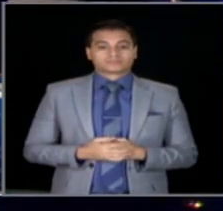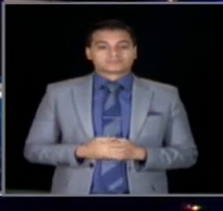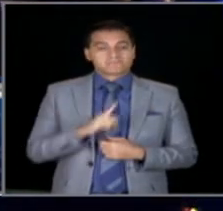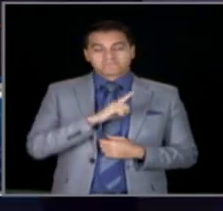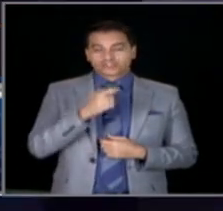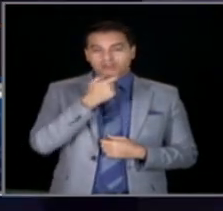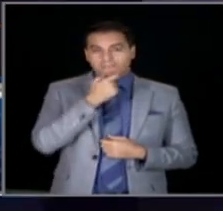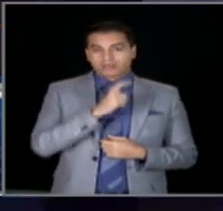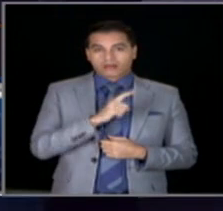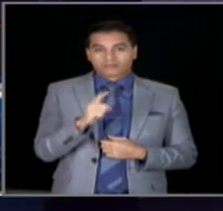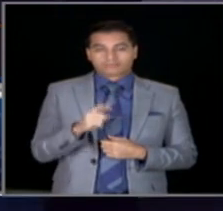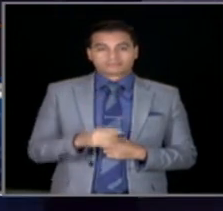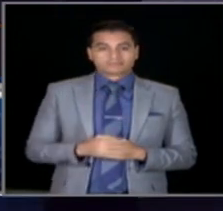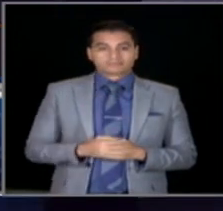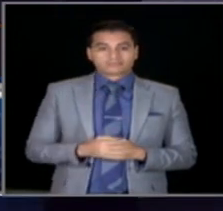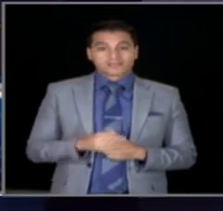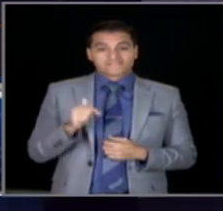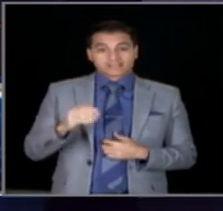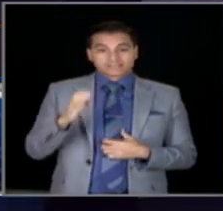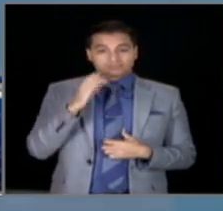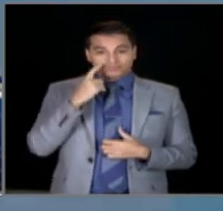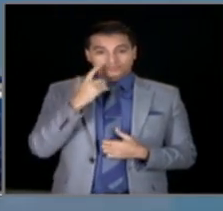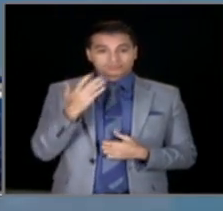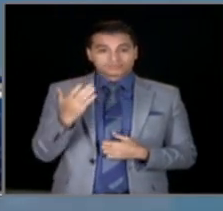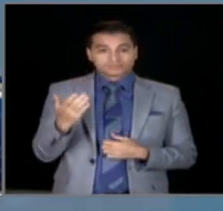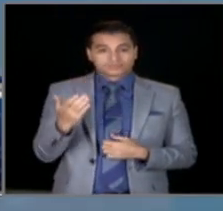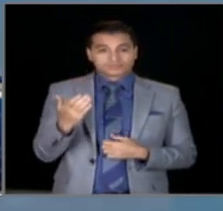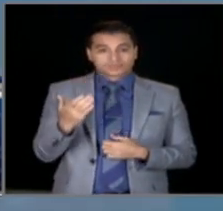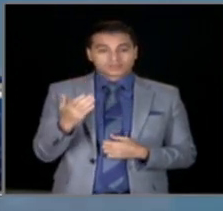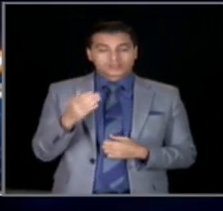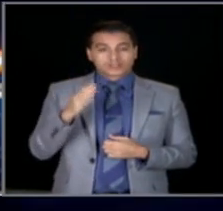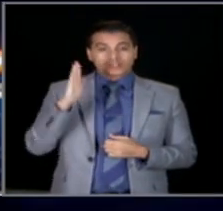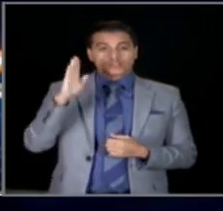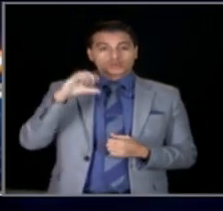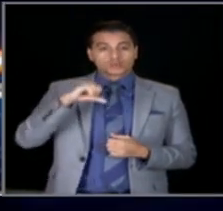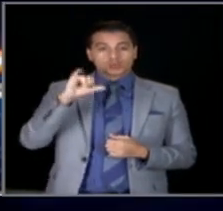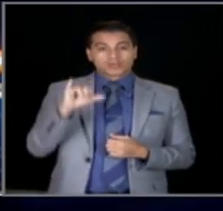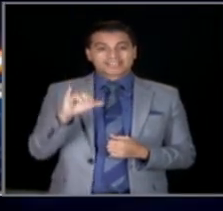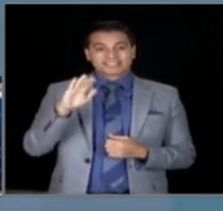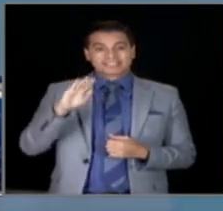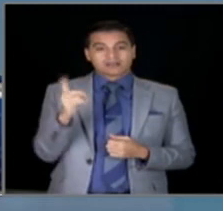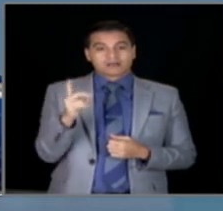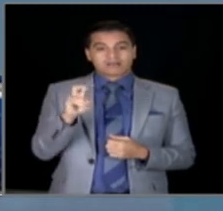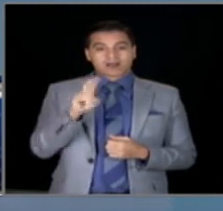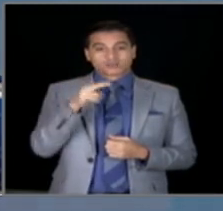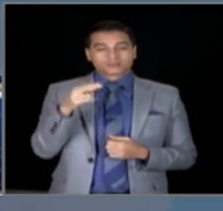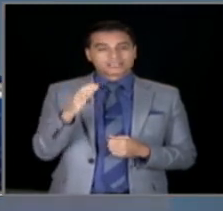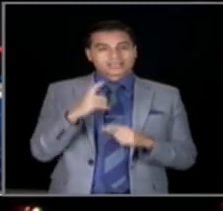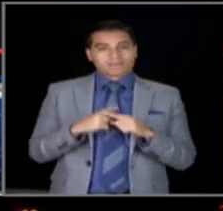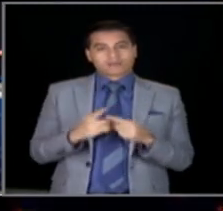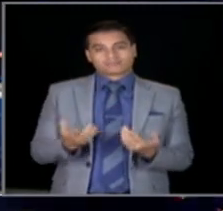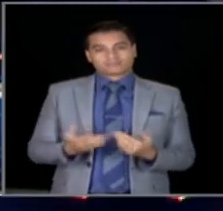مش بريطانيا. هتروح فين؟ سويسرا. سويسرا، إجابة خاطئة.